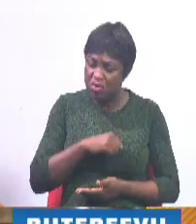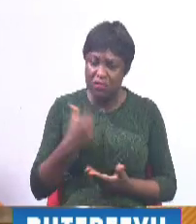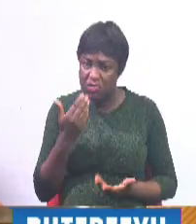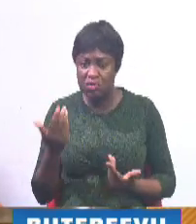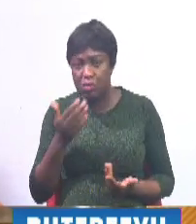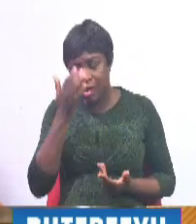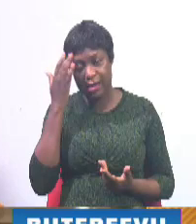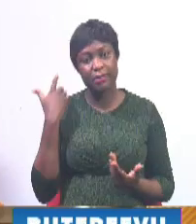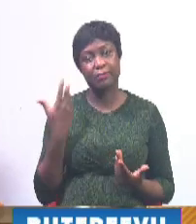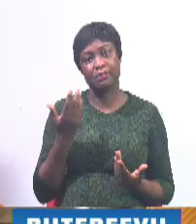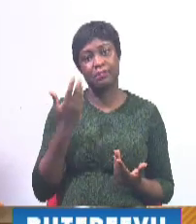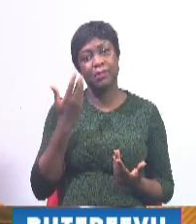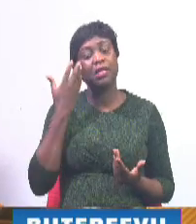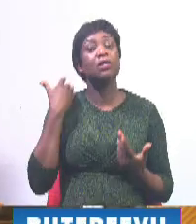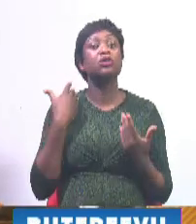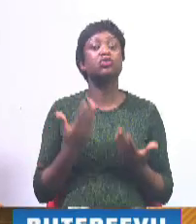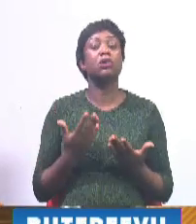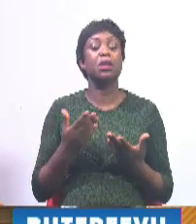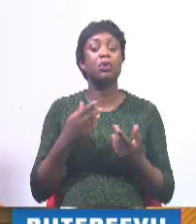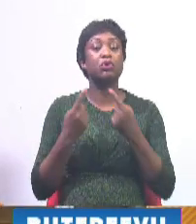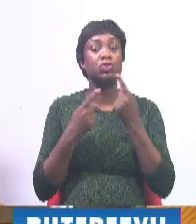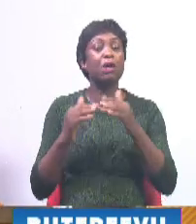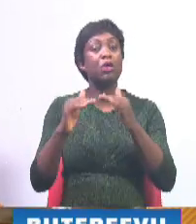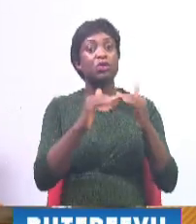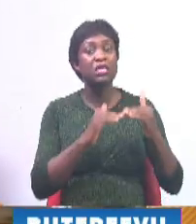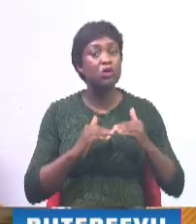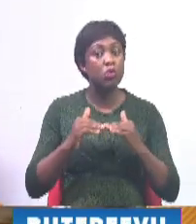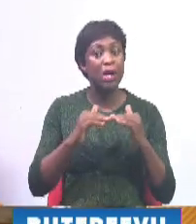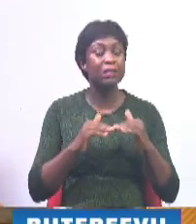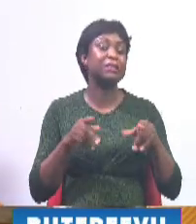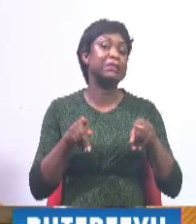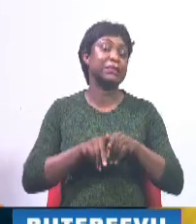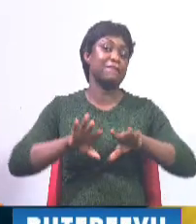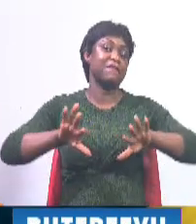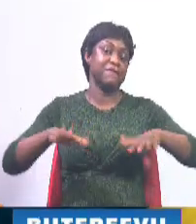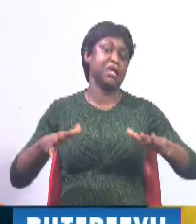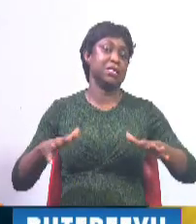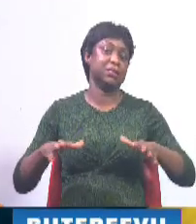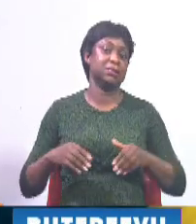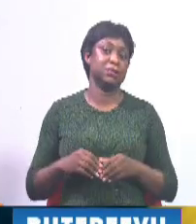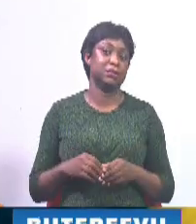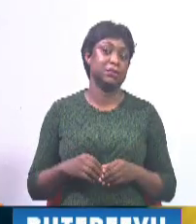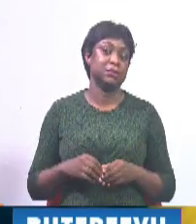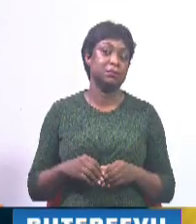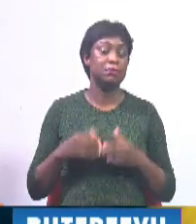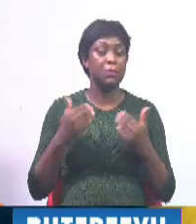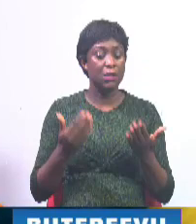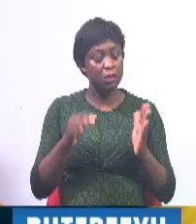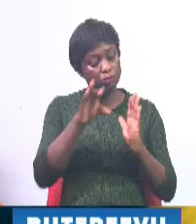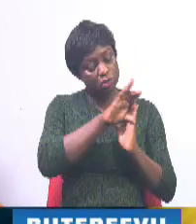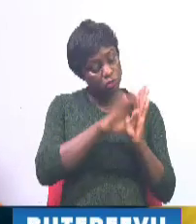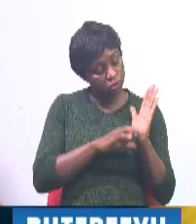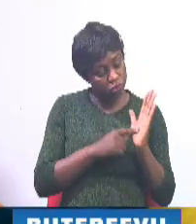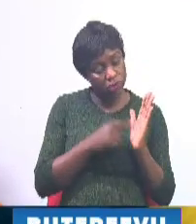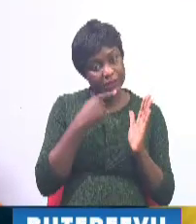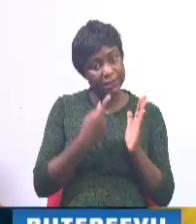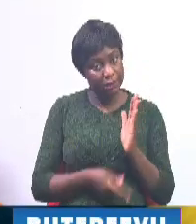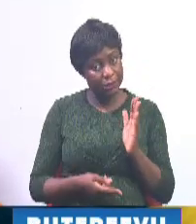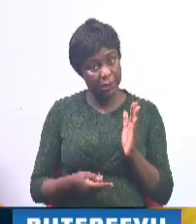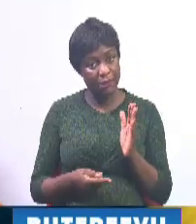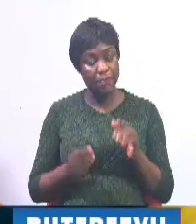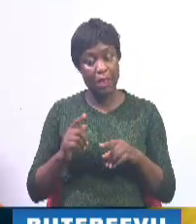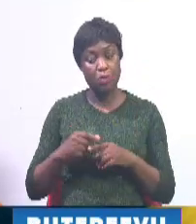okubeera katubeere benkanya twogera ku mwenkanonkano n'obwenkanya bwe tuba tutunula ssemateeka agamba nti ababiri nga muyingira